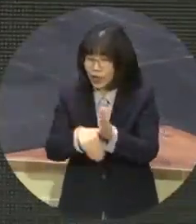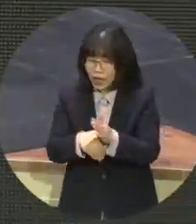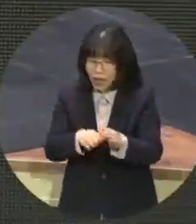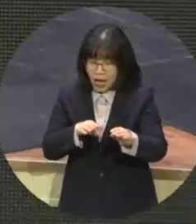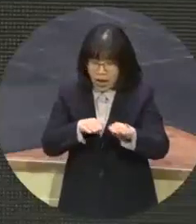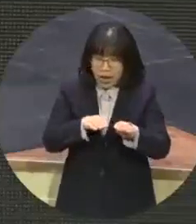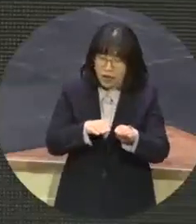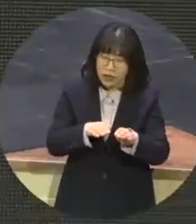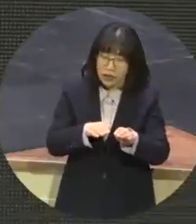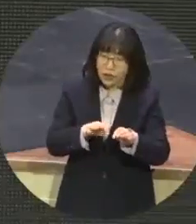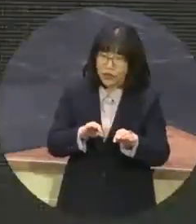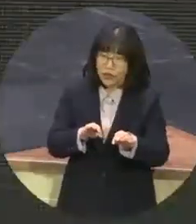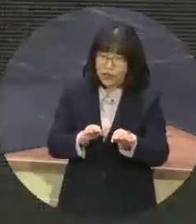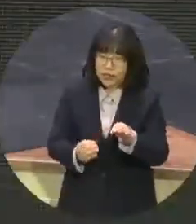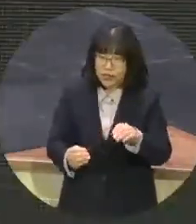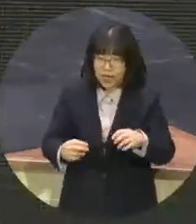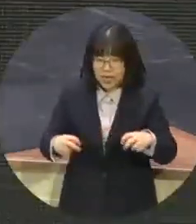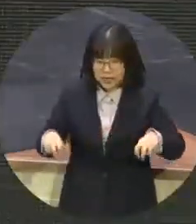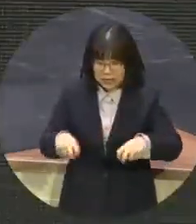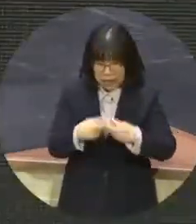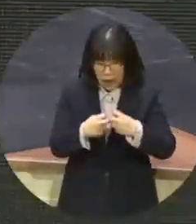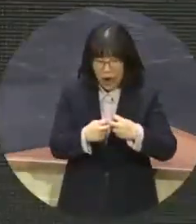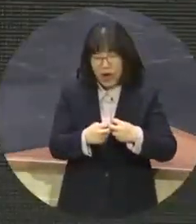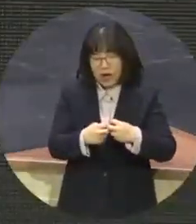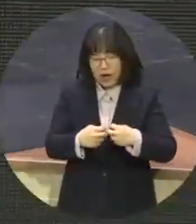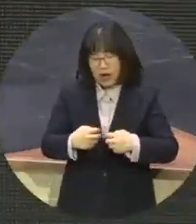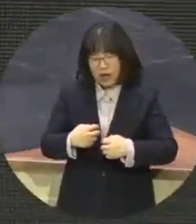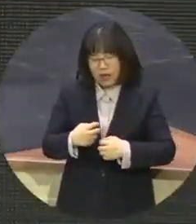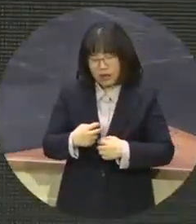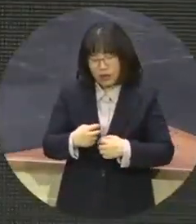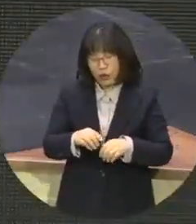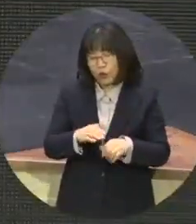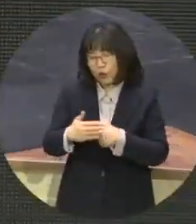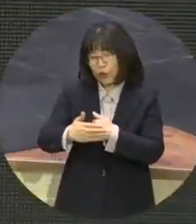그 순간이면 사고 나야 되는데 하나님 그 순간도 지켜주세요. 이야.